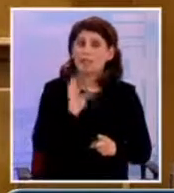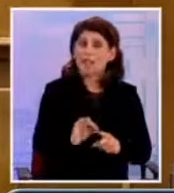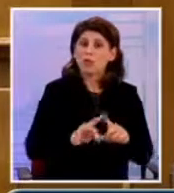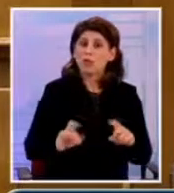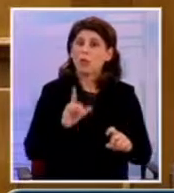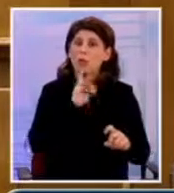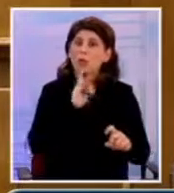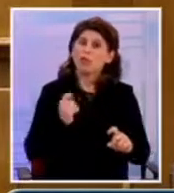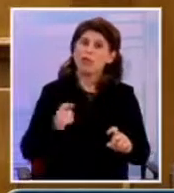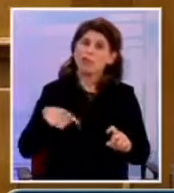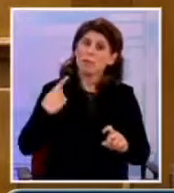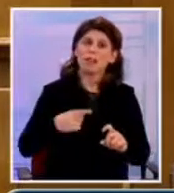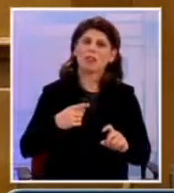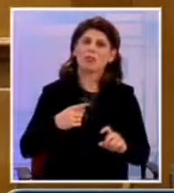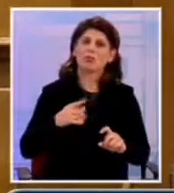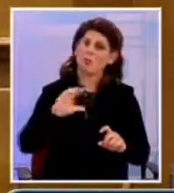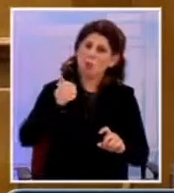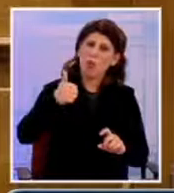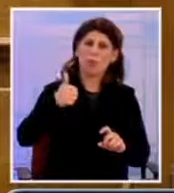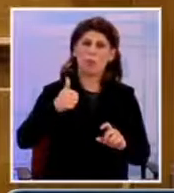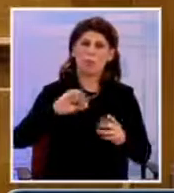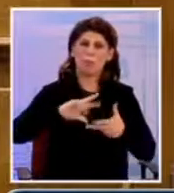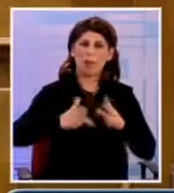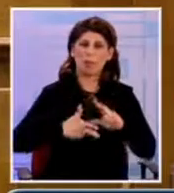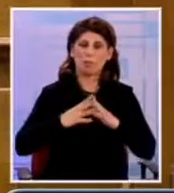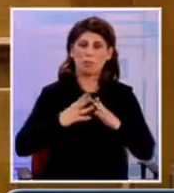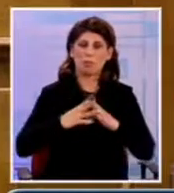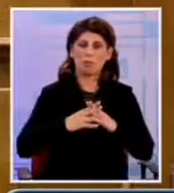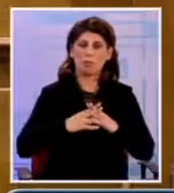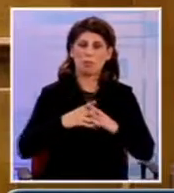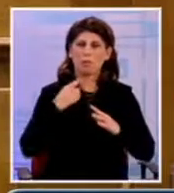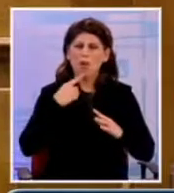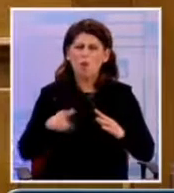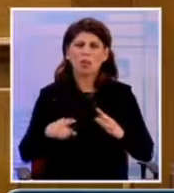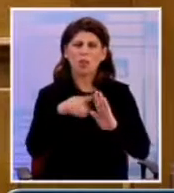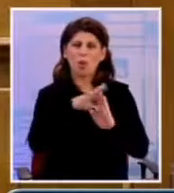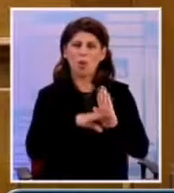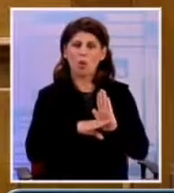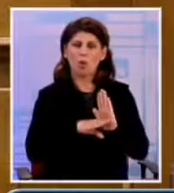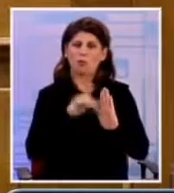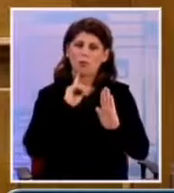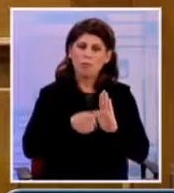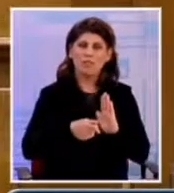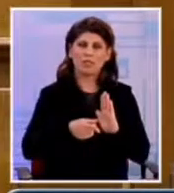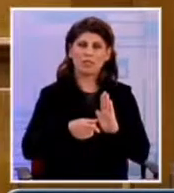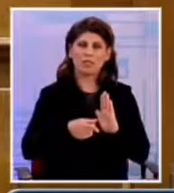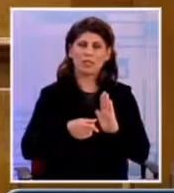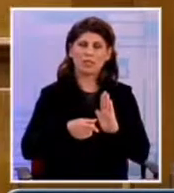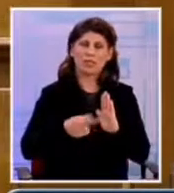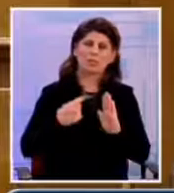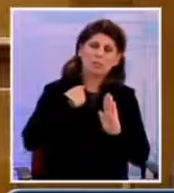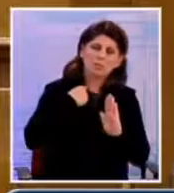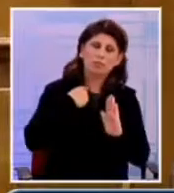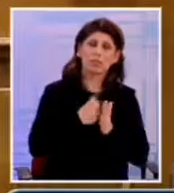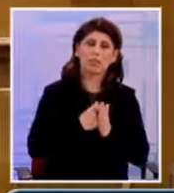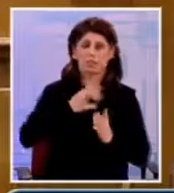όπως οδηγήθηκαν μετά τον Πρώτο Παγκόσμιο Πόλεμο, όπου οι προσβλητικοί όροι που επιβλήθησαν στην ιτημένη και